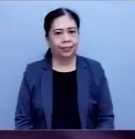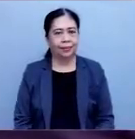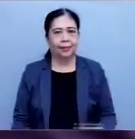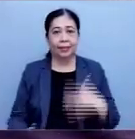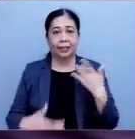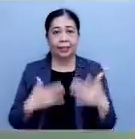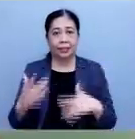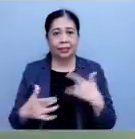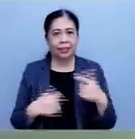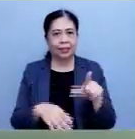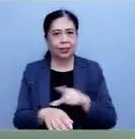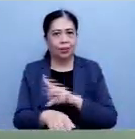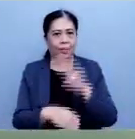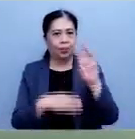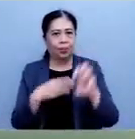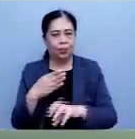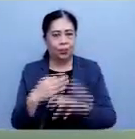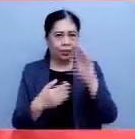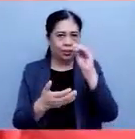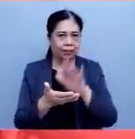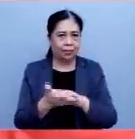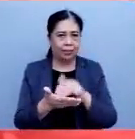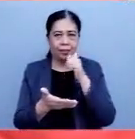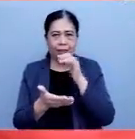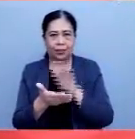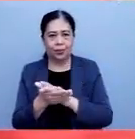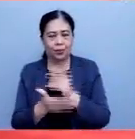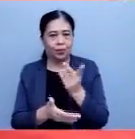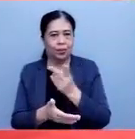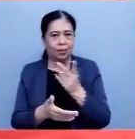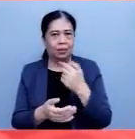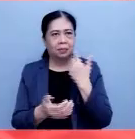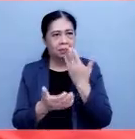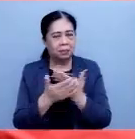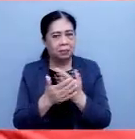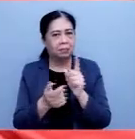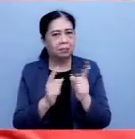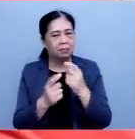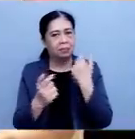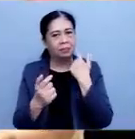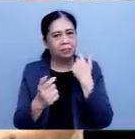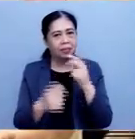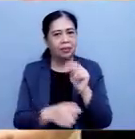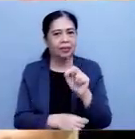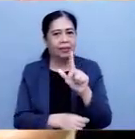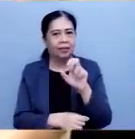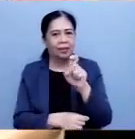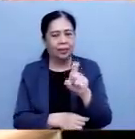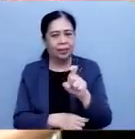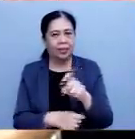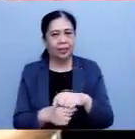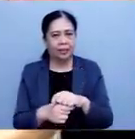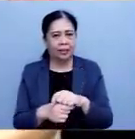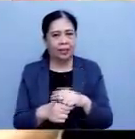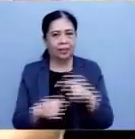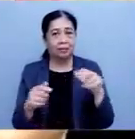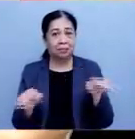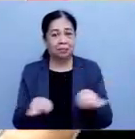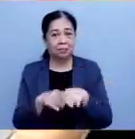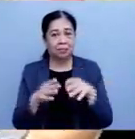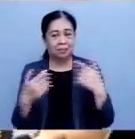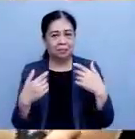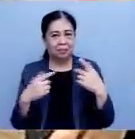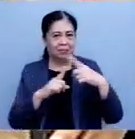Excited sa mahabang bakasyon ang mag-asawang Willie at Winnie nang maabutan namin sila kanina sa NLEX. Naka-couple shirt pa ang lovebirds